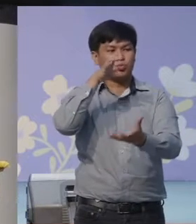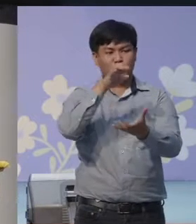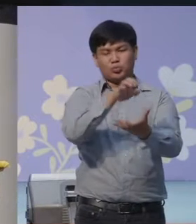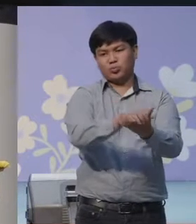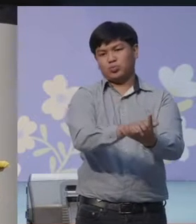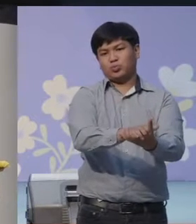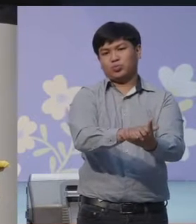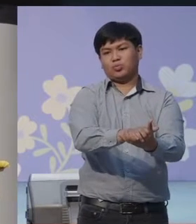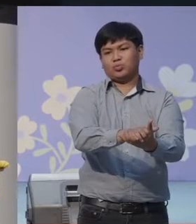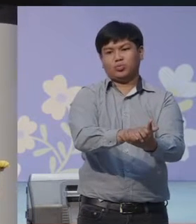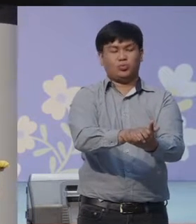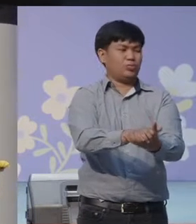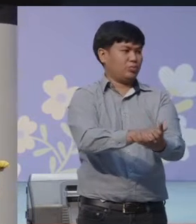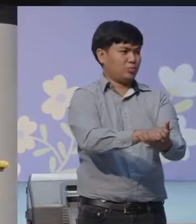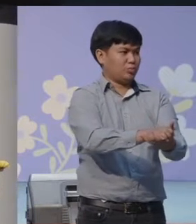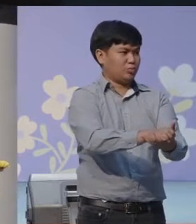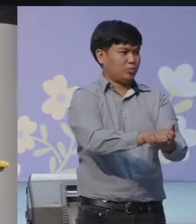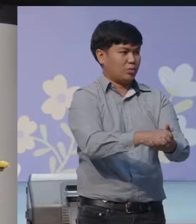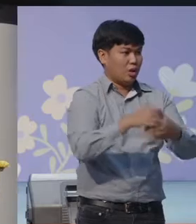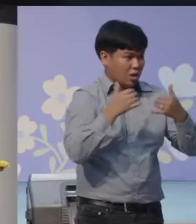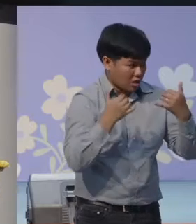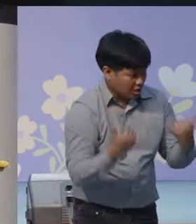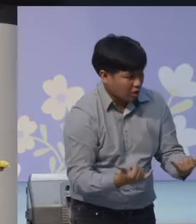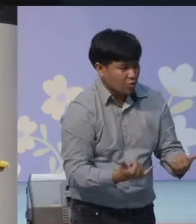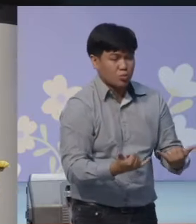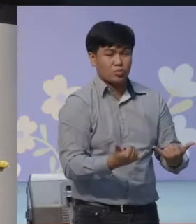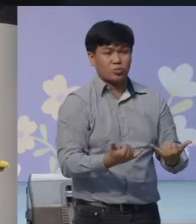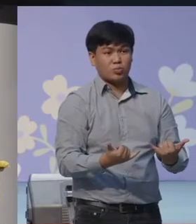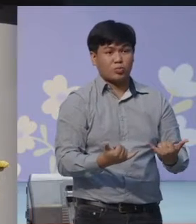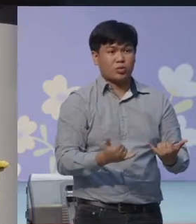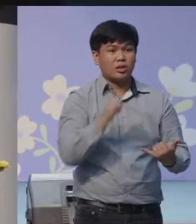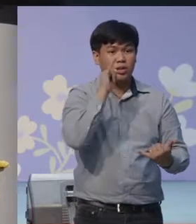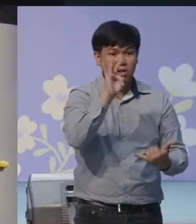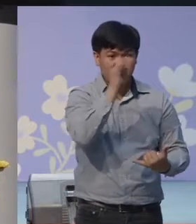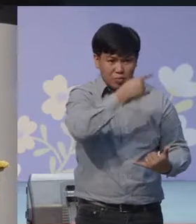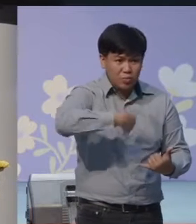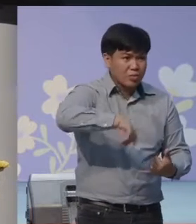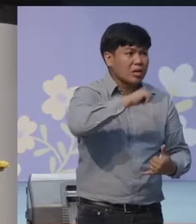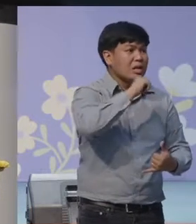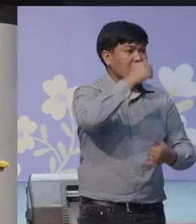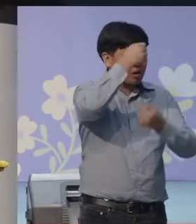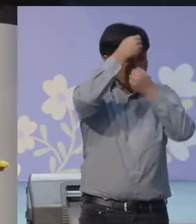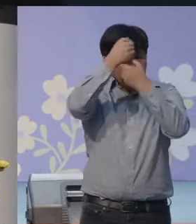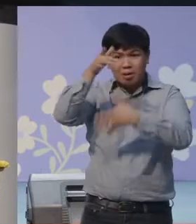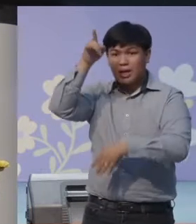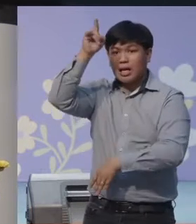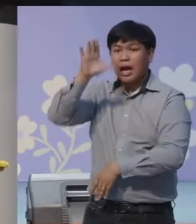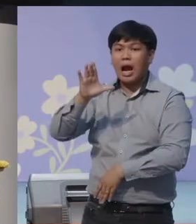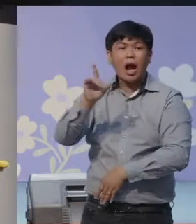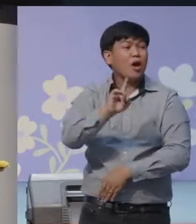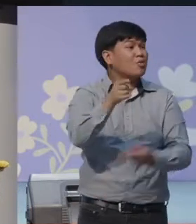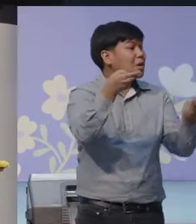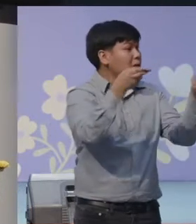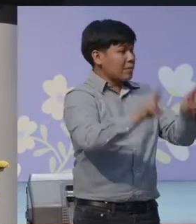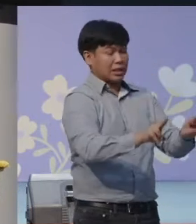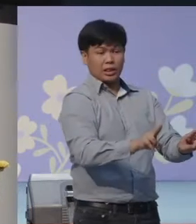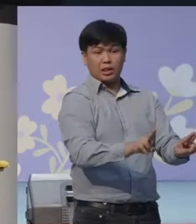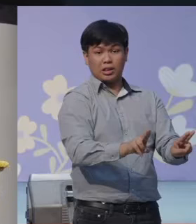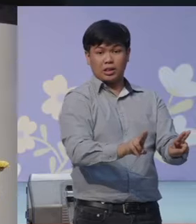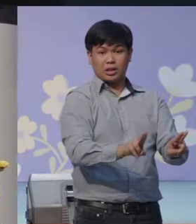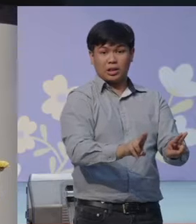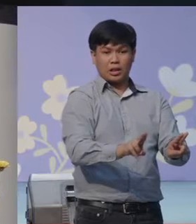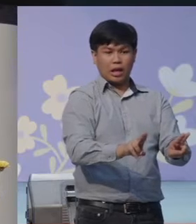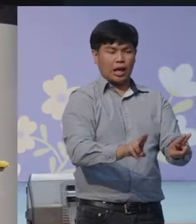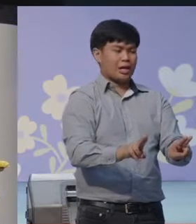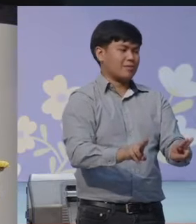asawa. Ngayon, pagka hindi tayo sumusunod sa Panginoon, ano nangyayari?